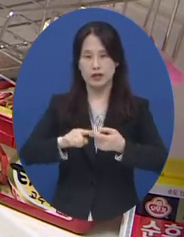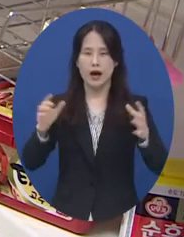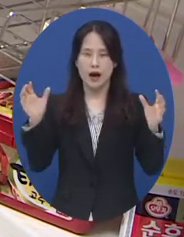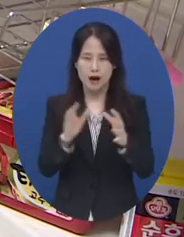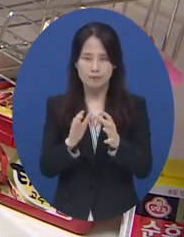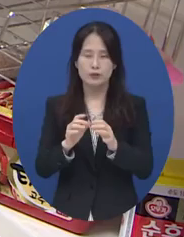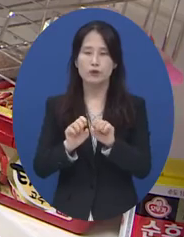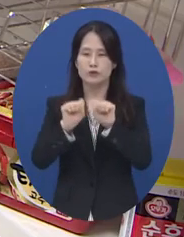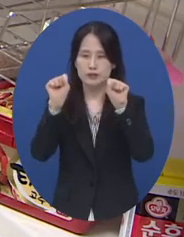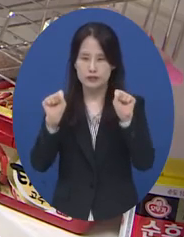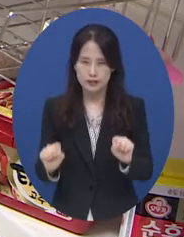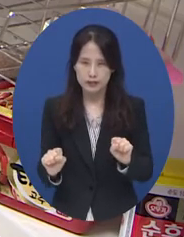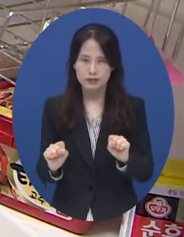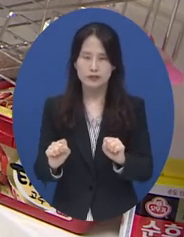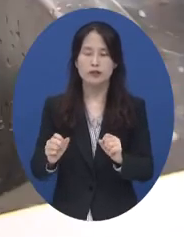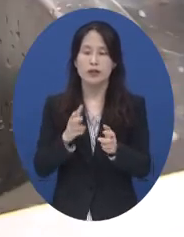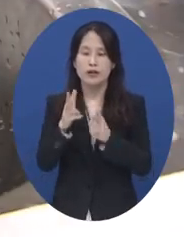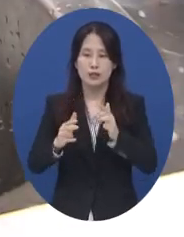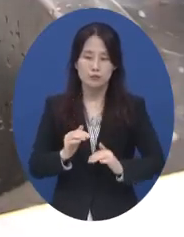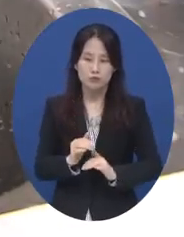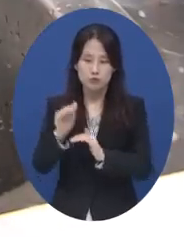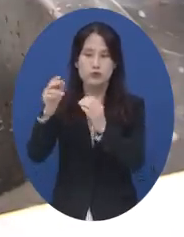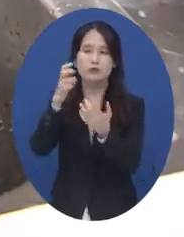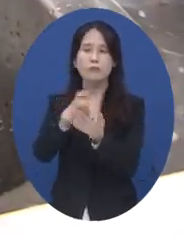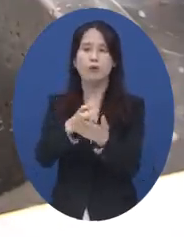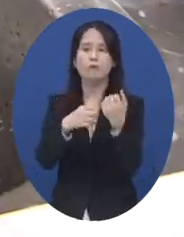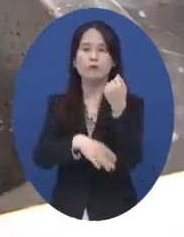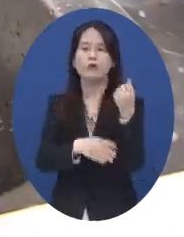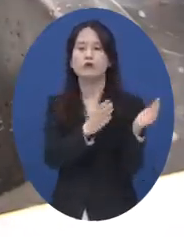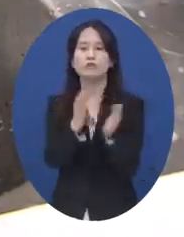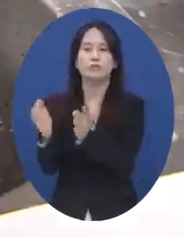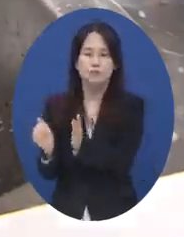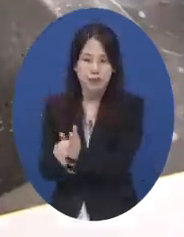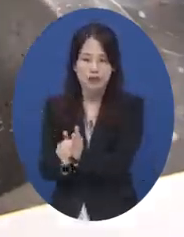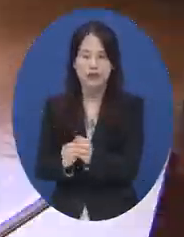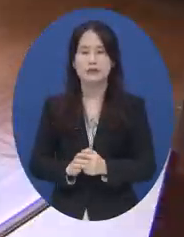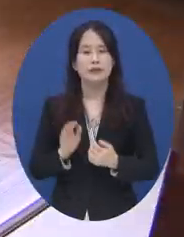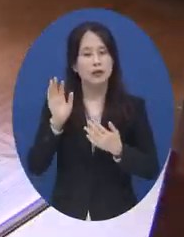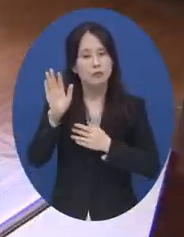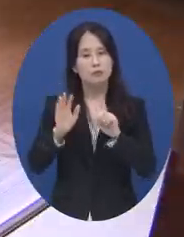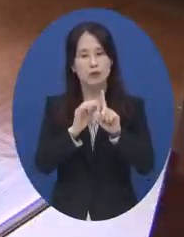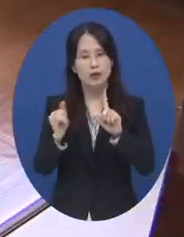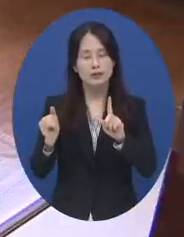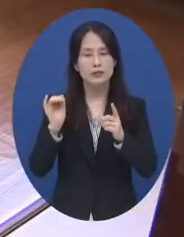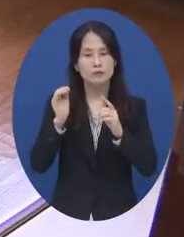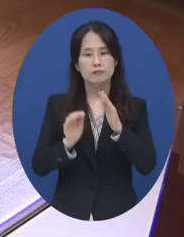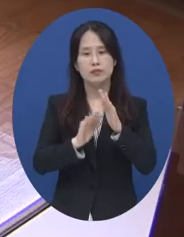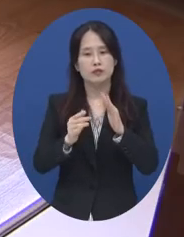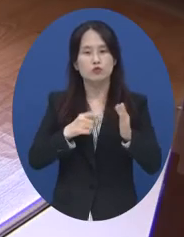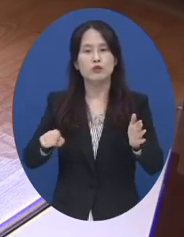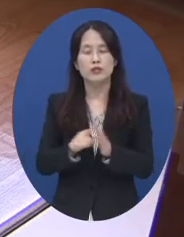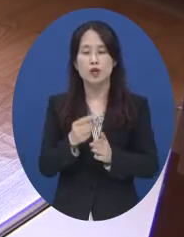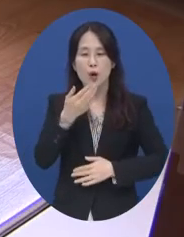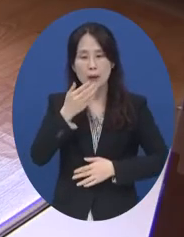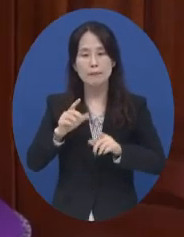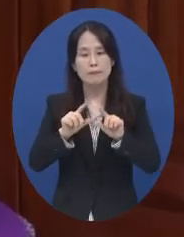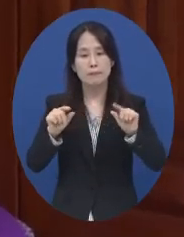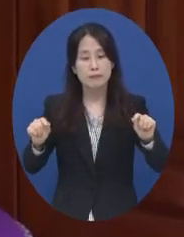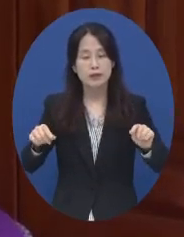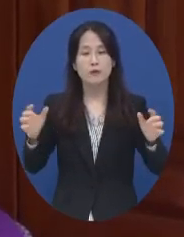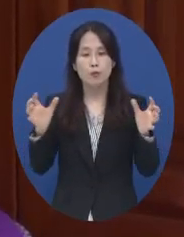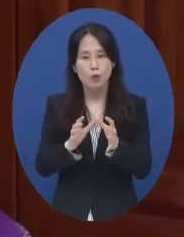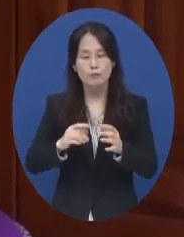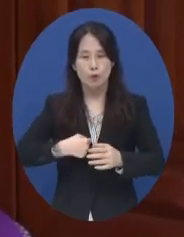대한 종합적이고 체계적인 사업을 추진할 수 있는 법적 근거가 마련된 겁니다. 돈은 앞으로 1인 가구를 위한 밥상